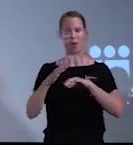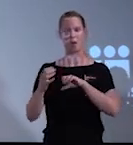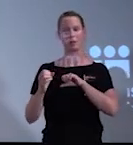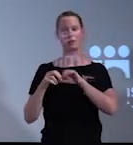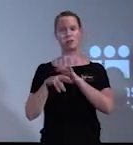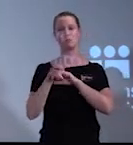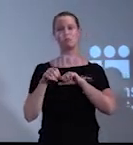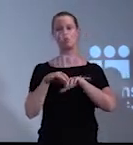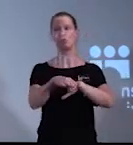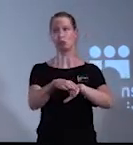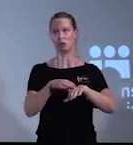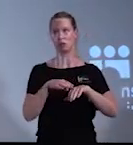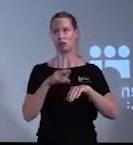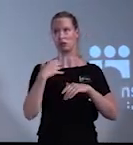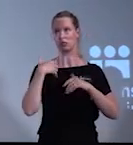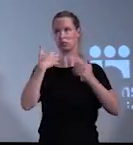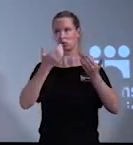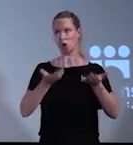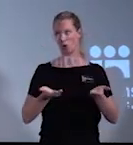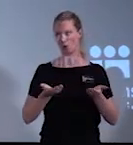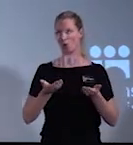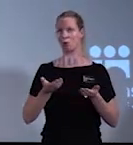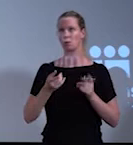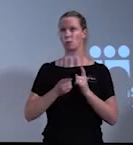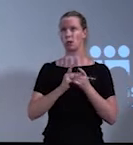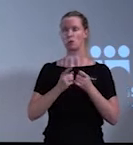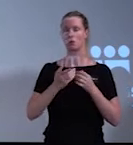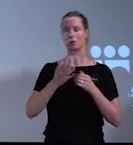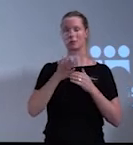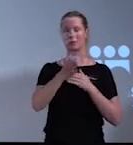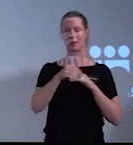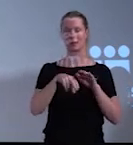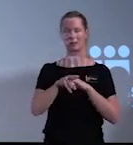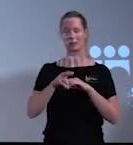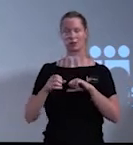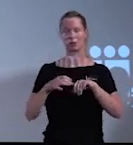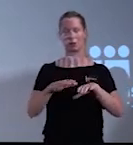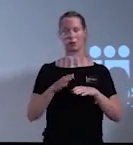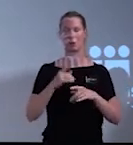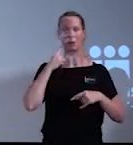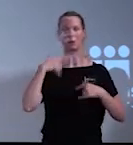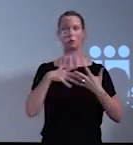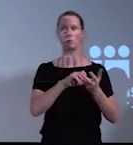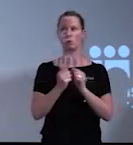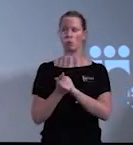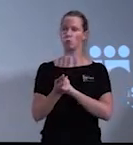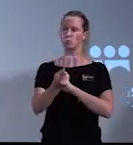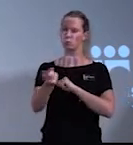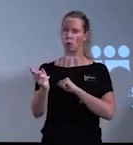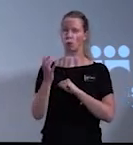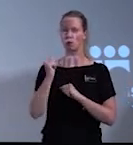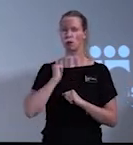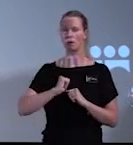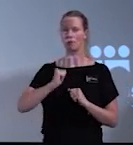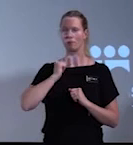inflytande i riksdagen och som kanske får direkt inflytande över kulturpolitiken och att de i så fall ska